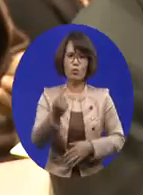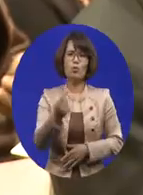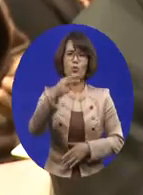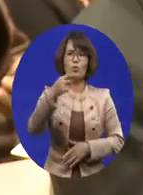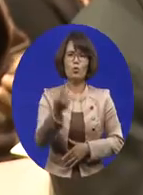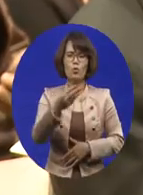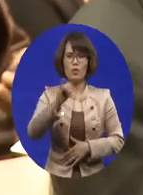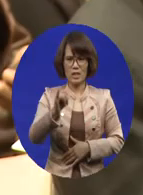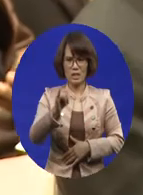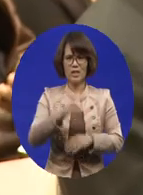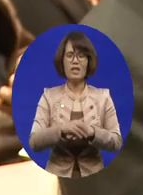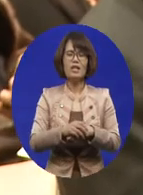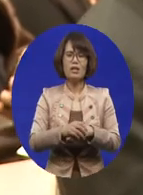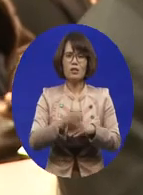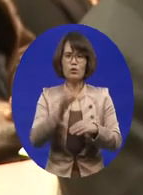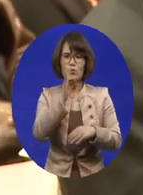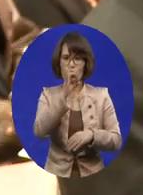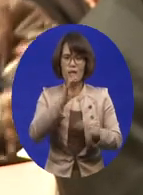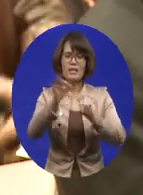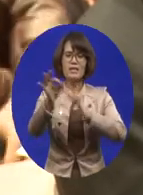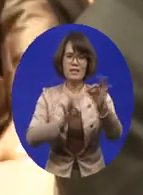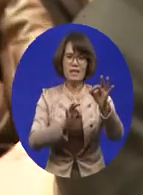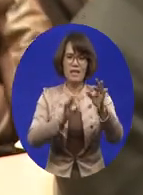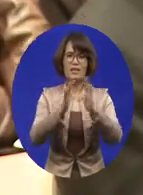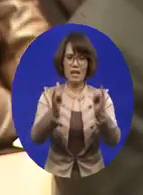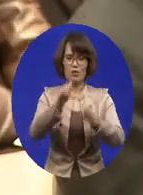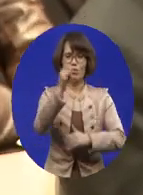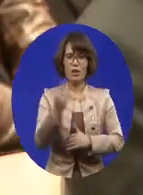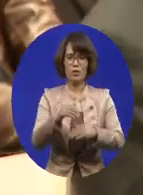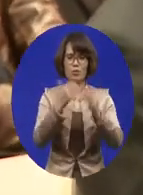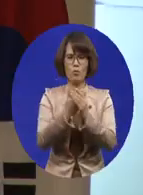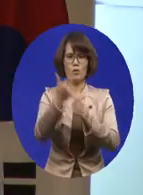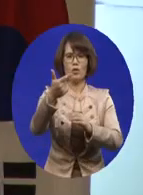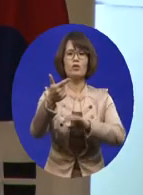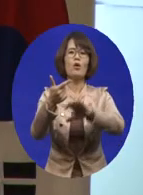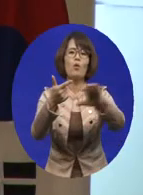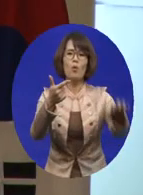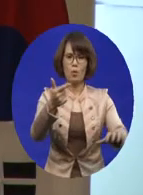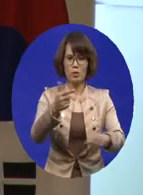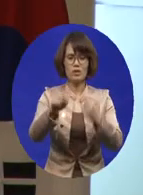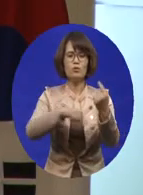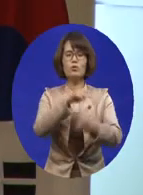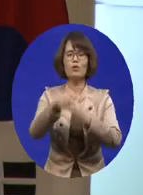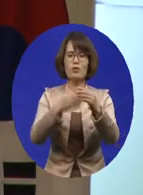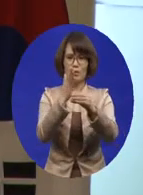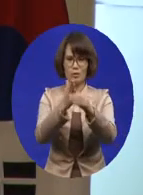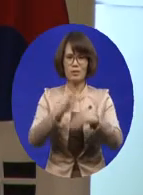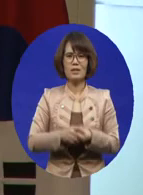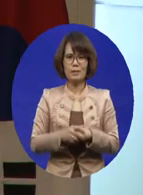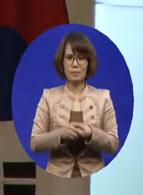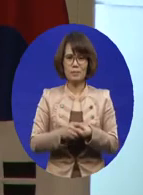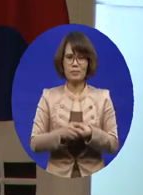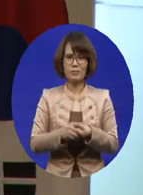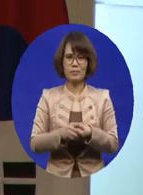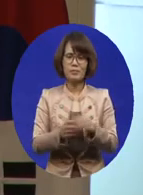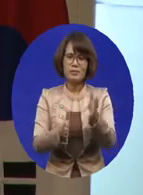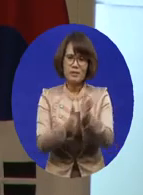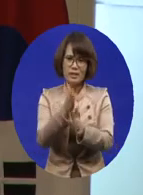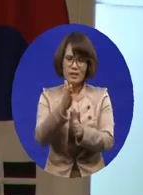도돌이, 중앙시장 배송 서비스를 운영하는 중앙시장 상인회 등 모두 6곳의 마을기업이 운영되고